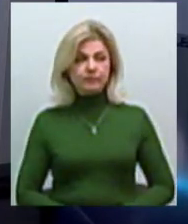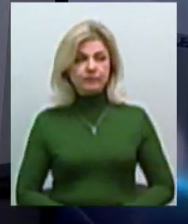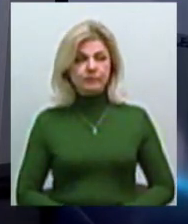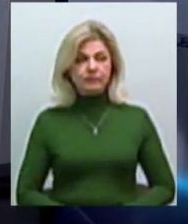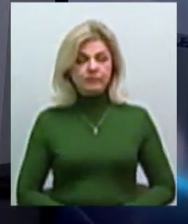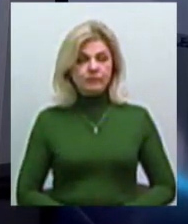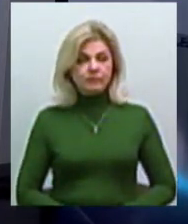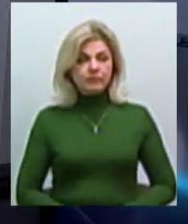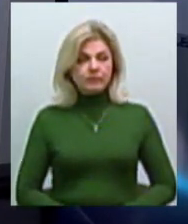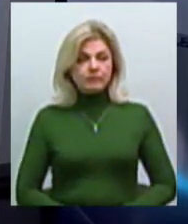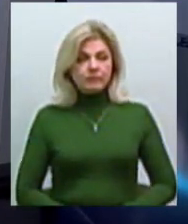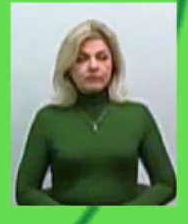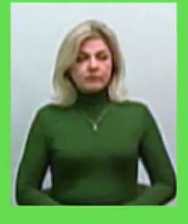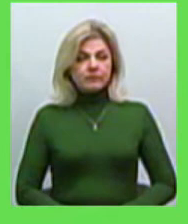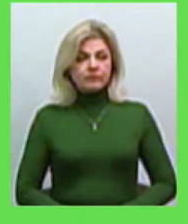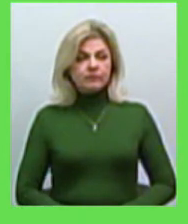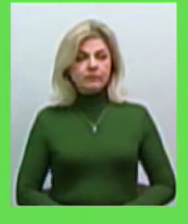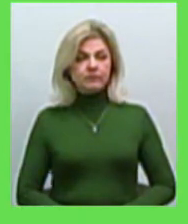з'ясовували подробиці. Будь ласка.